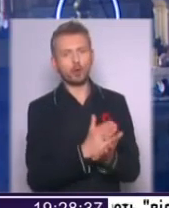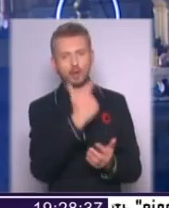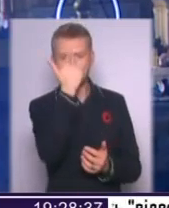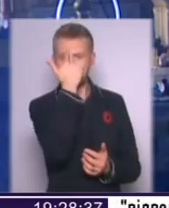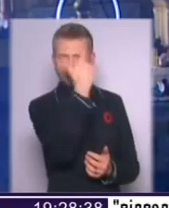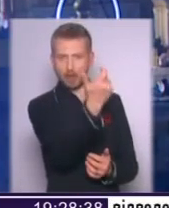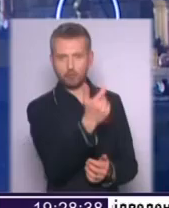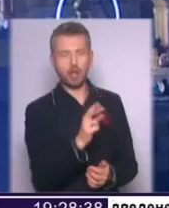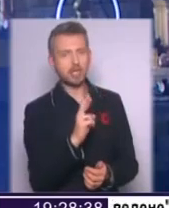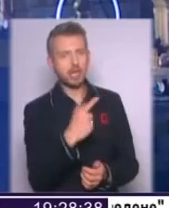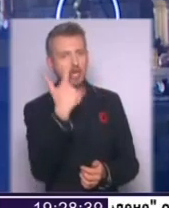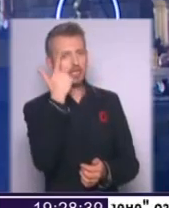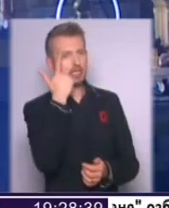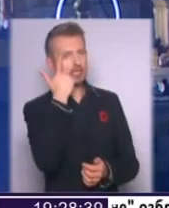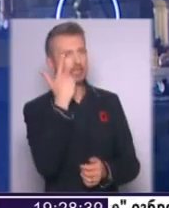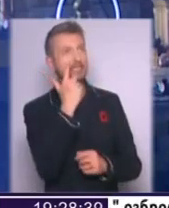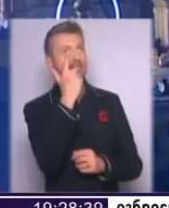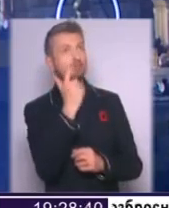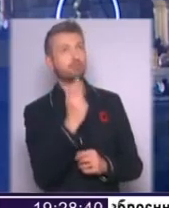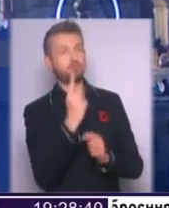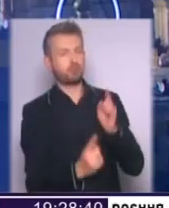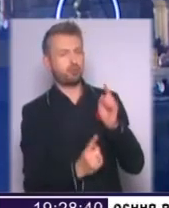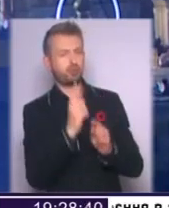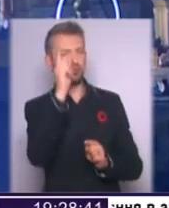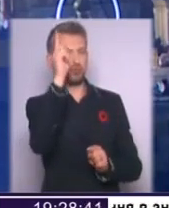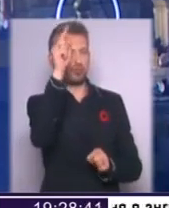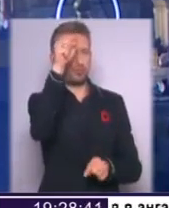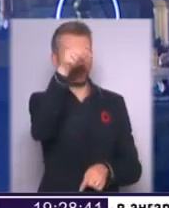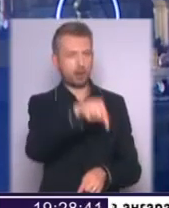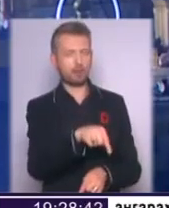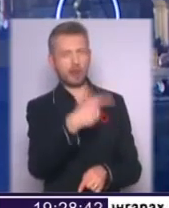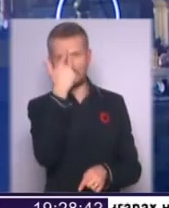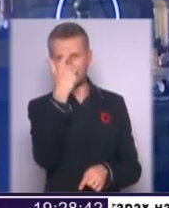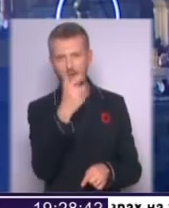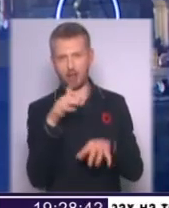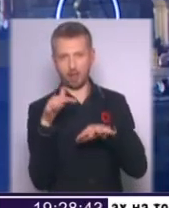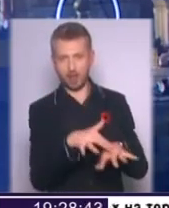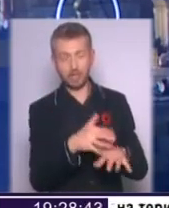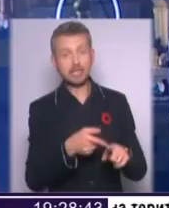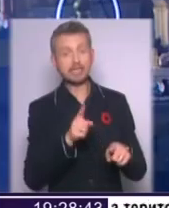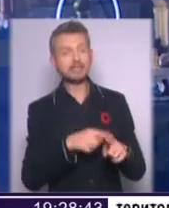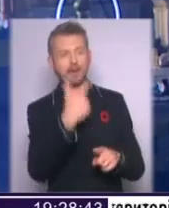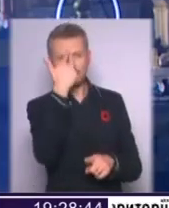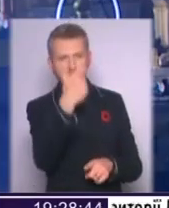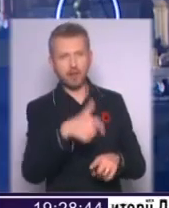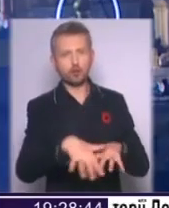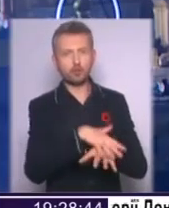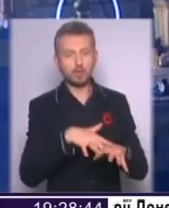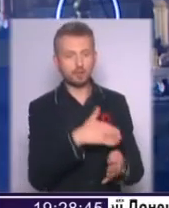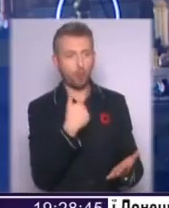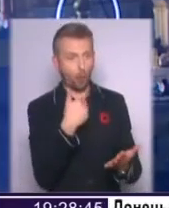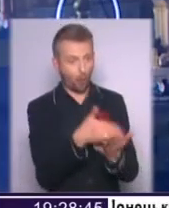Так, як так. Сигнальна ракета сигналом до атаки, так, або там ще щось. Тобто це сигнал суспільству, що ось вектор.